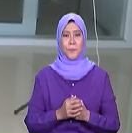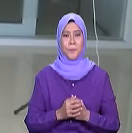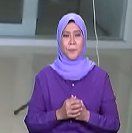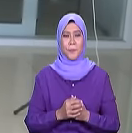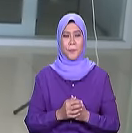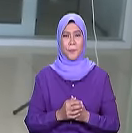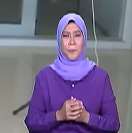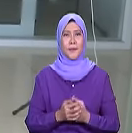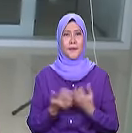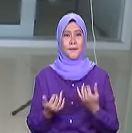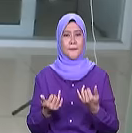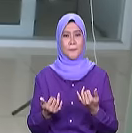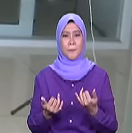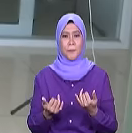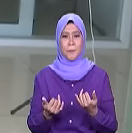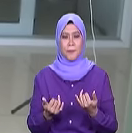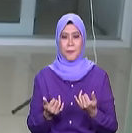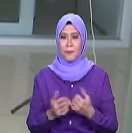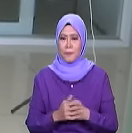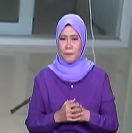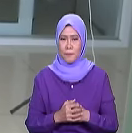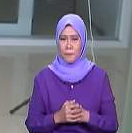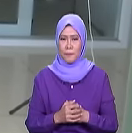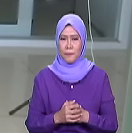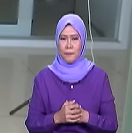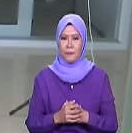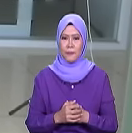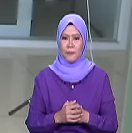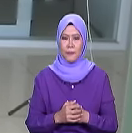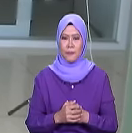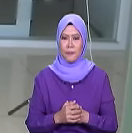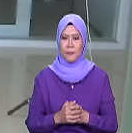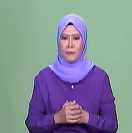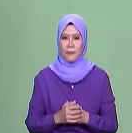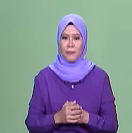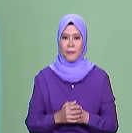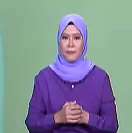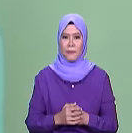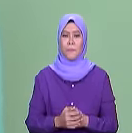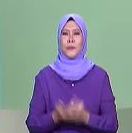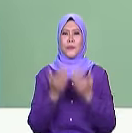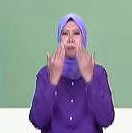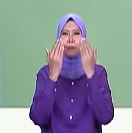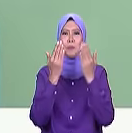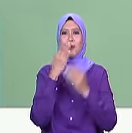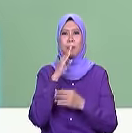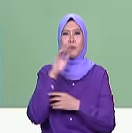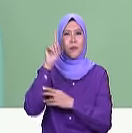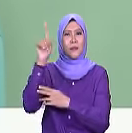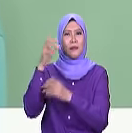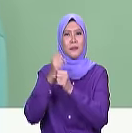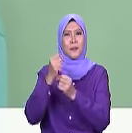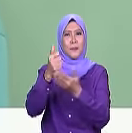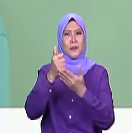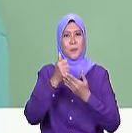Sebab masa itu kami dapat mengolah kuih, pindah. Sebab dia ajaklah kaki kami. Bah. Syukur Alhamdulillah kena dapat bantuan itu